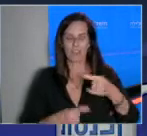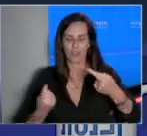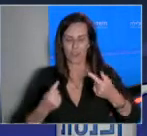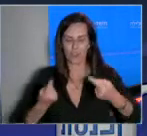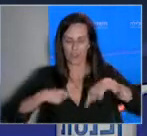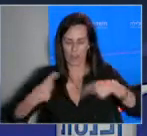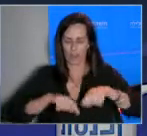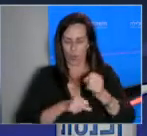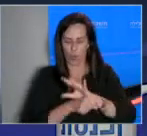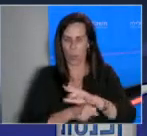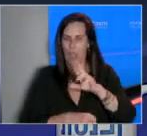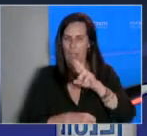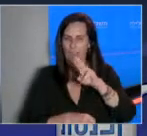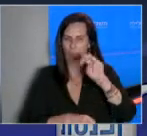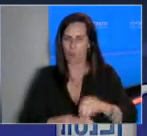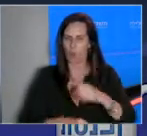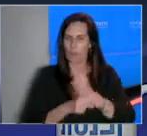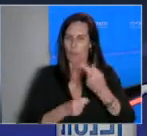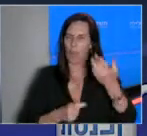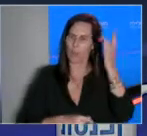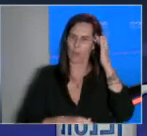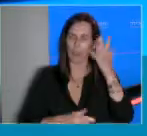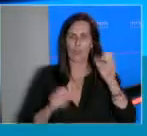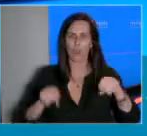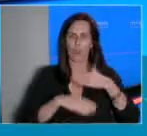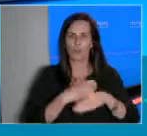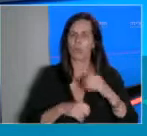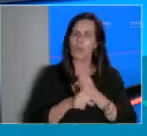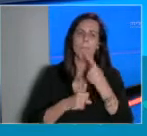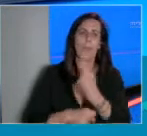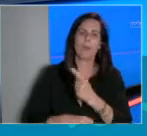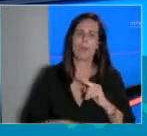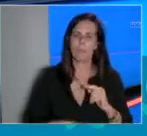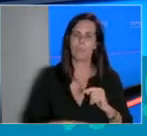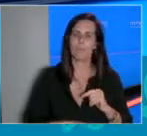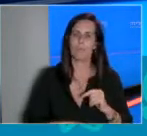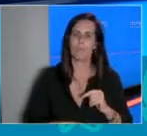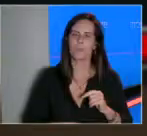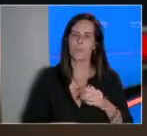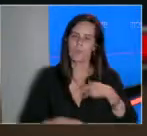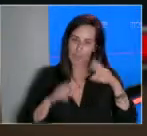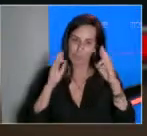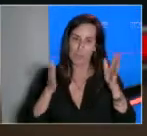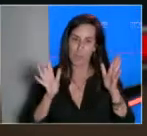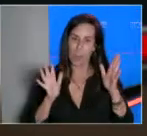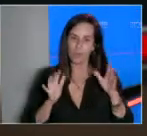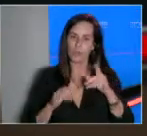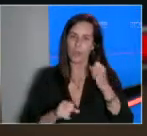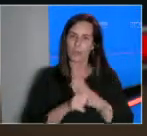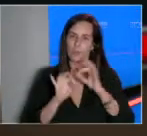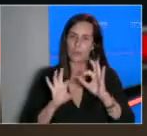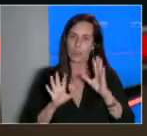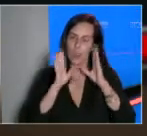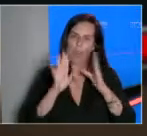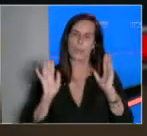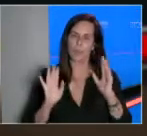מה שבא לה, רם שפע עושה משהו, מה, איך נשלוט בסוף? תראה, הם עושים מה שבא להם, ואני מקווה מאוד שיעשו באמת מה